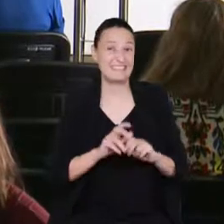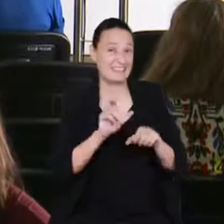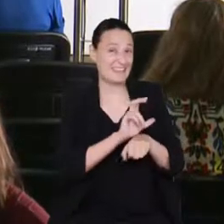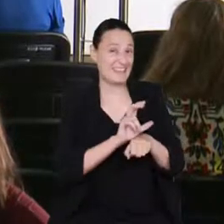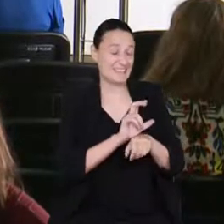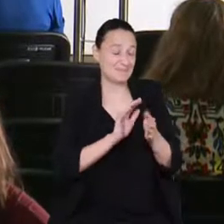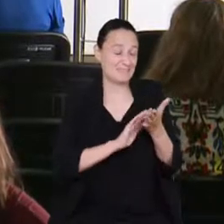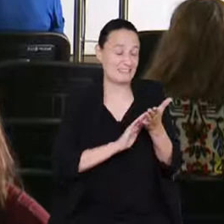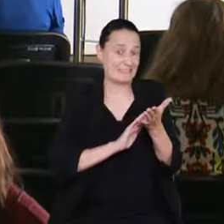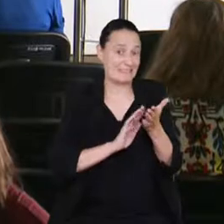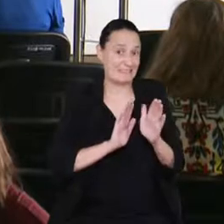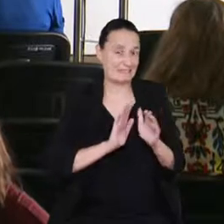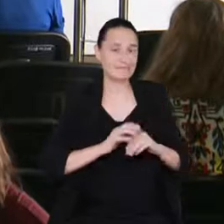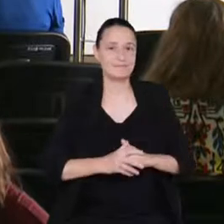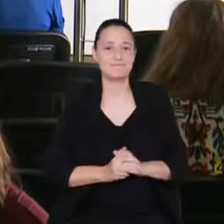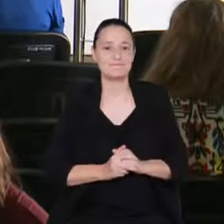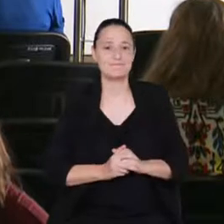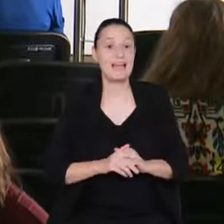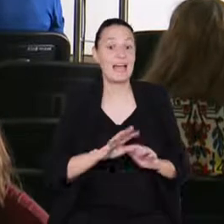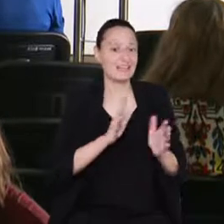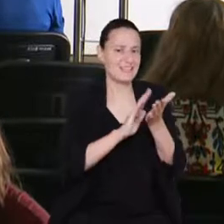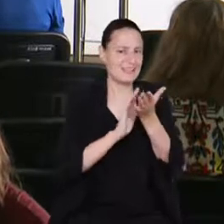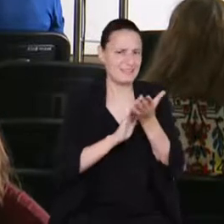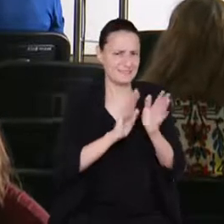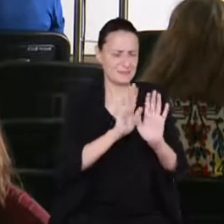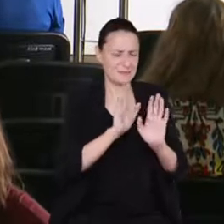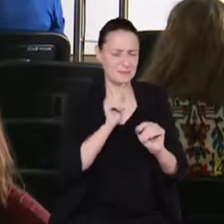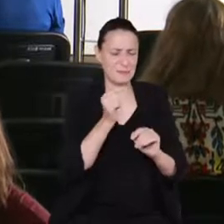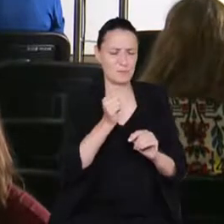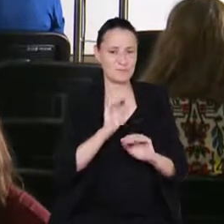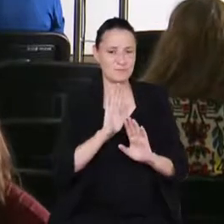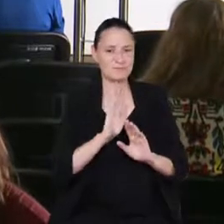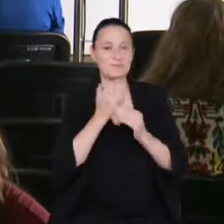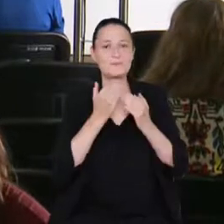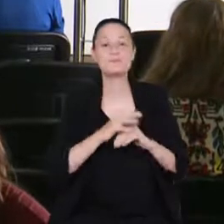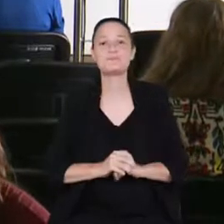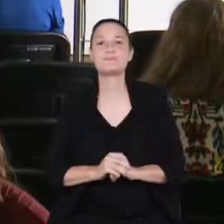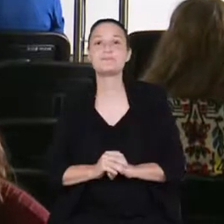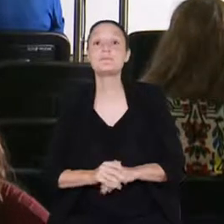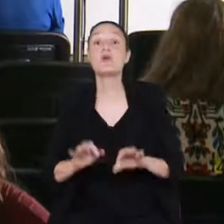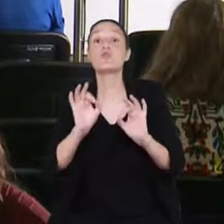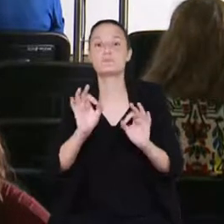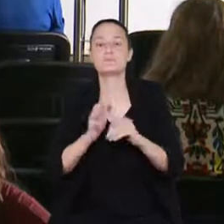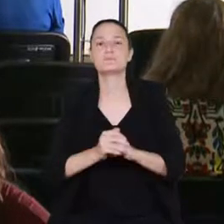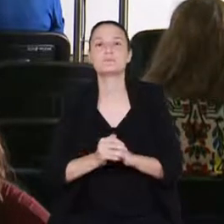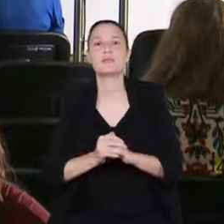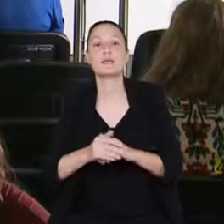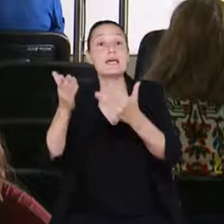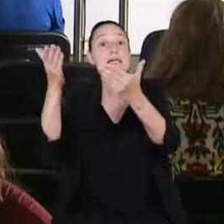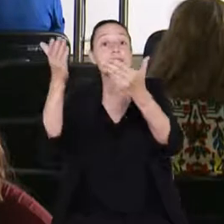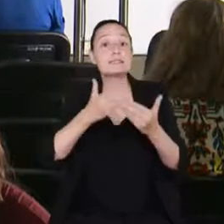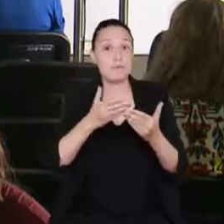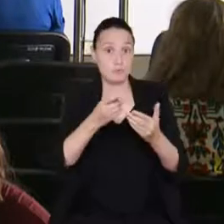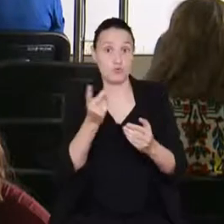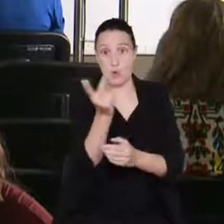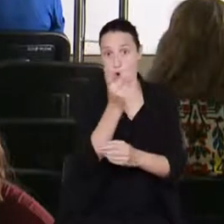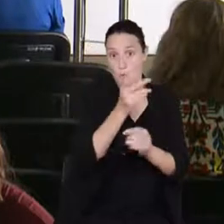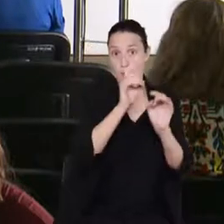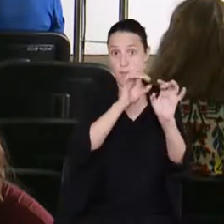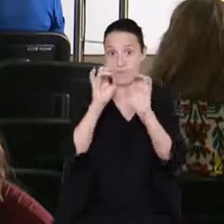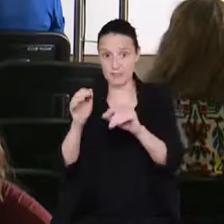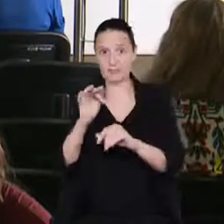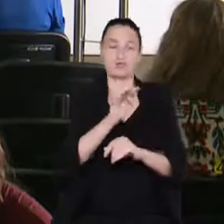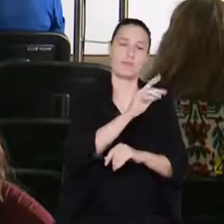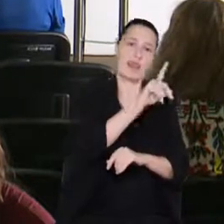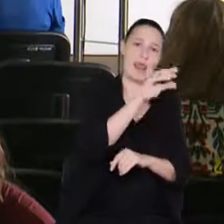Technologia, przepraszam. Dobrze, nie trzeba klaskać, dziękuję. Dobrze, zaprosiłam profesorów Friszkę